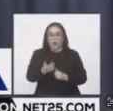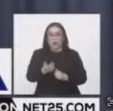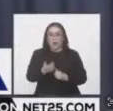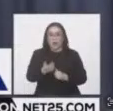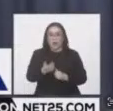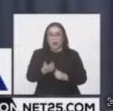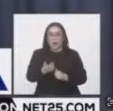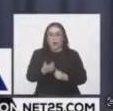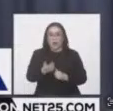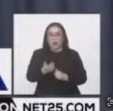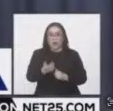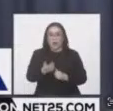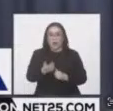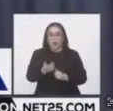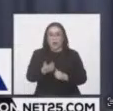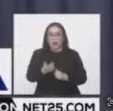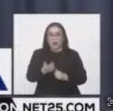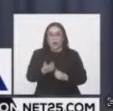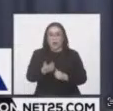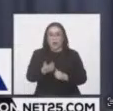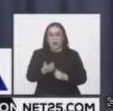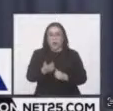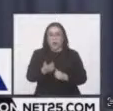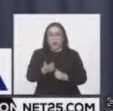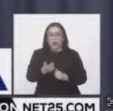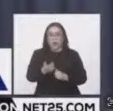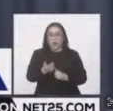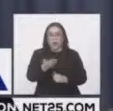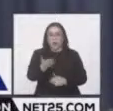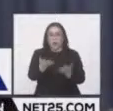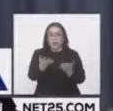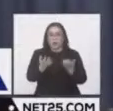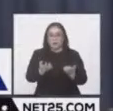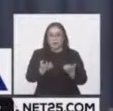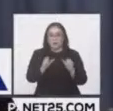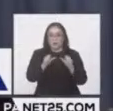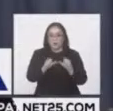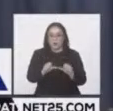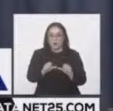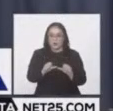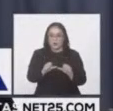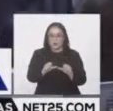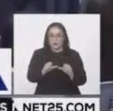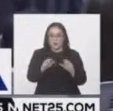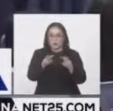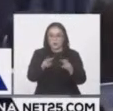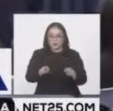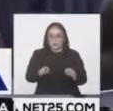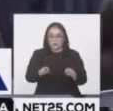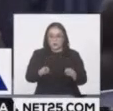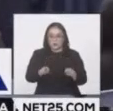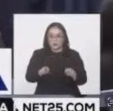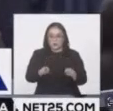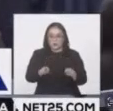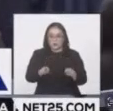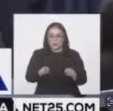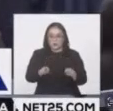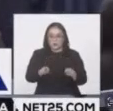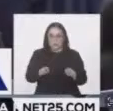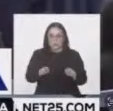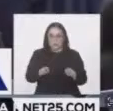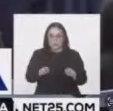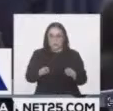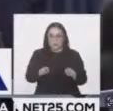chocolate Walangya talagang buhay to yung imbestigation pagtiyak naman This is the first time